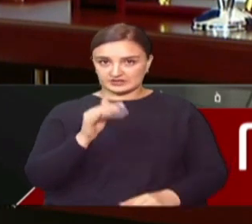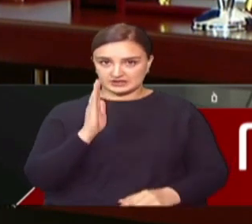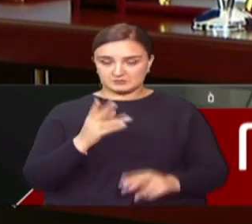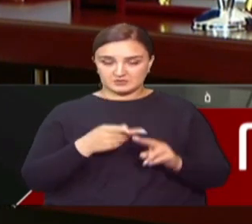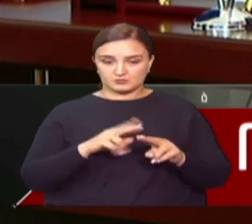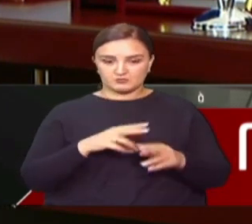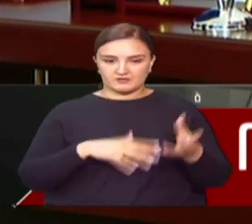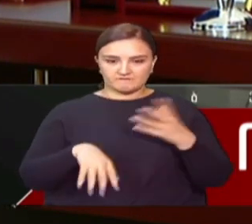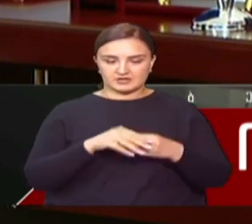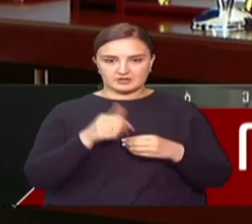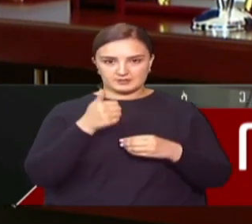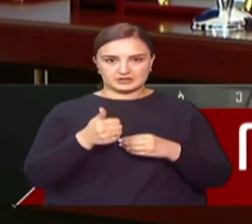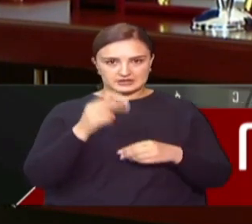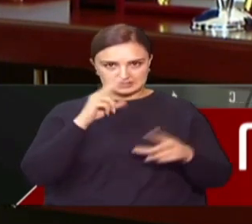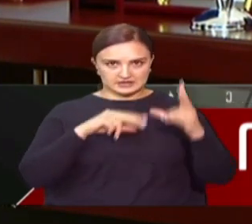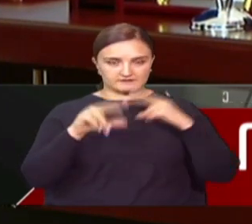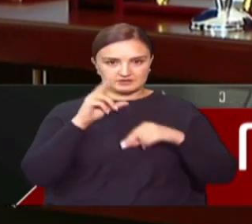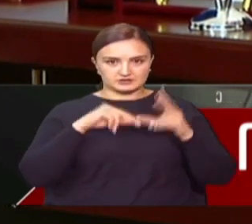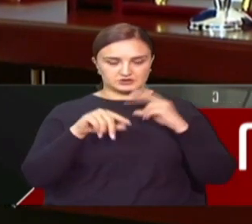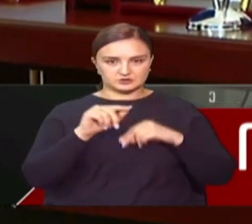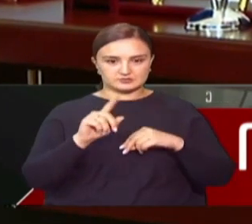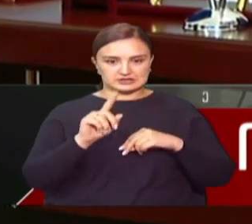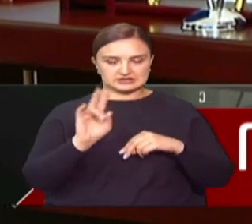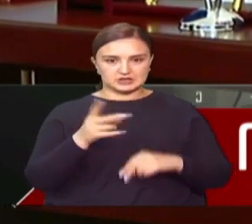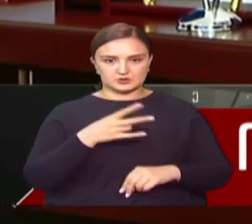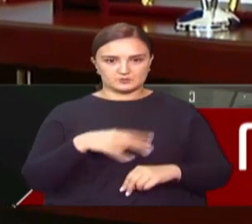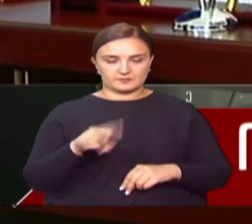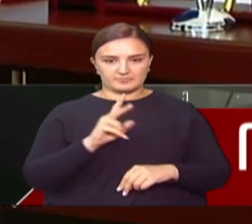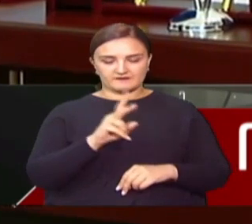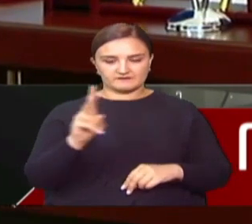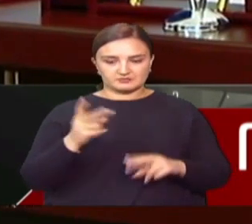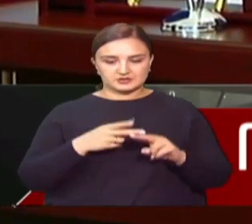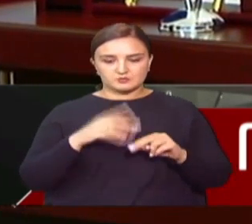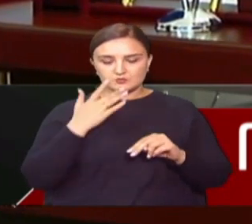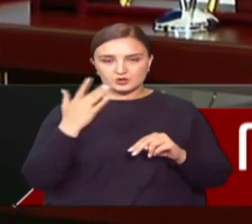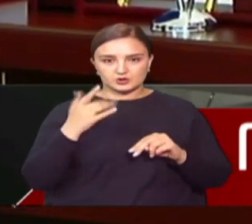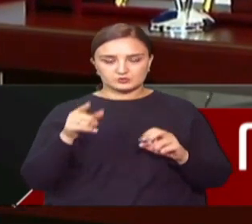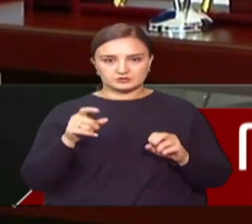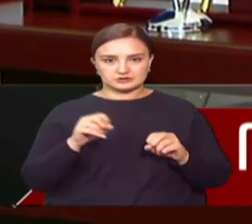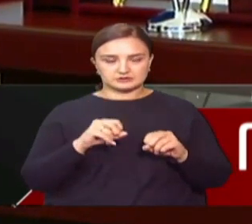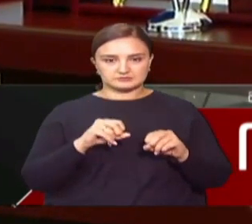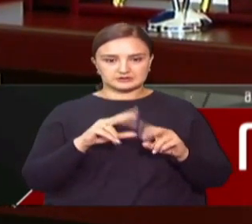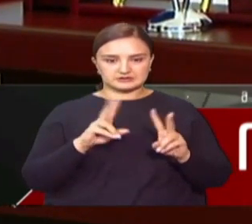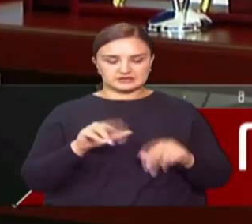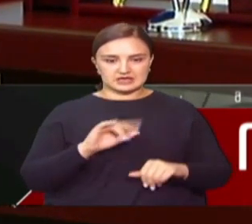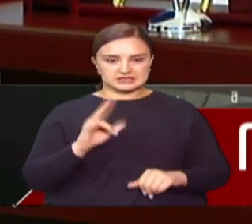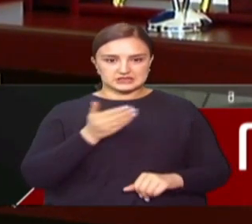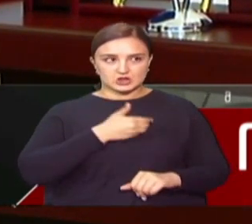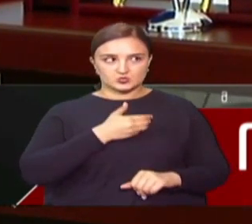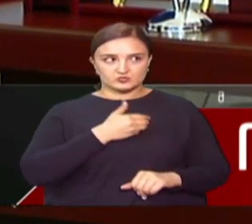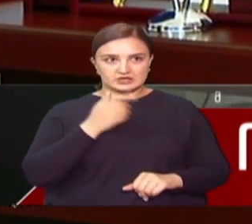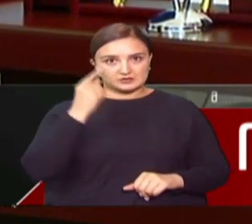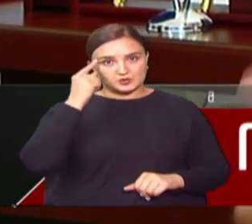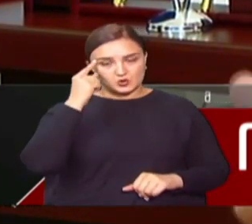ყველამ კარგად გაითვალისწინოს ყველამ კარგად გაითვალისწინოს რაც არ უნდა ვინმე ეს პოლიტიკურად მიზანშეწონილად ან სასურველად